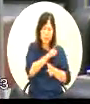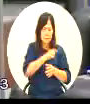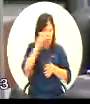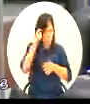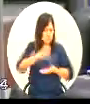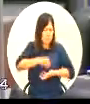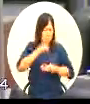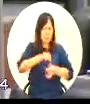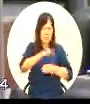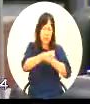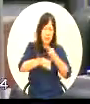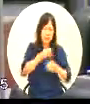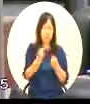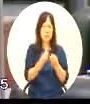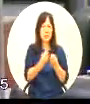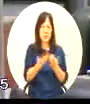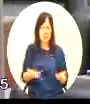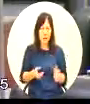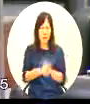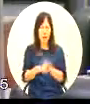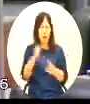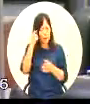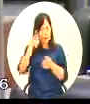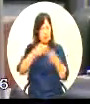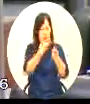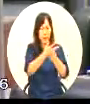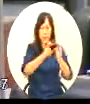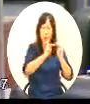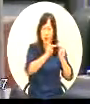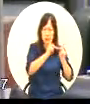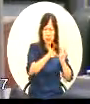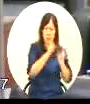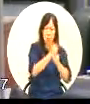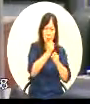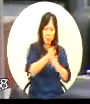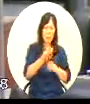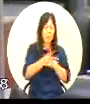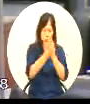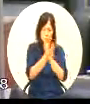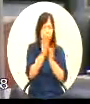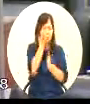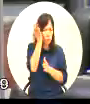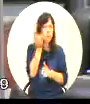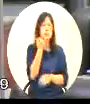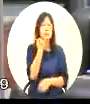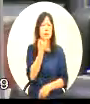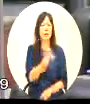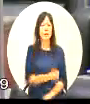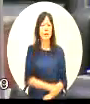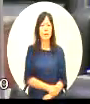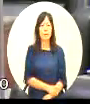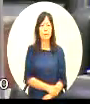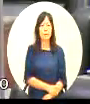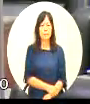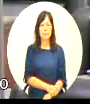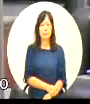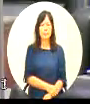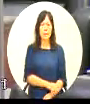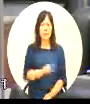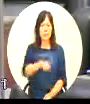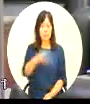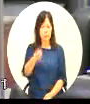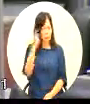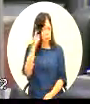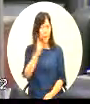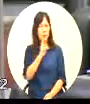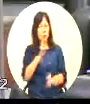利受到剥夺，那也让我们的捷运的工程可以一切顺利。 好 謝謝，请坐。谢谢。那接下来我想讲的是公